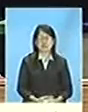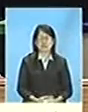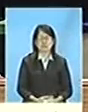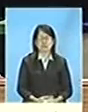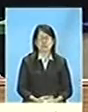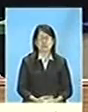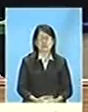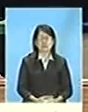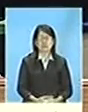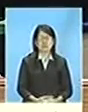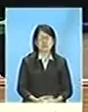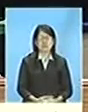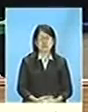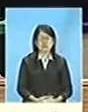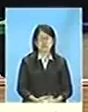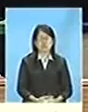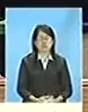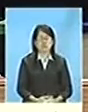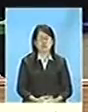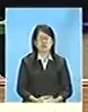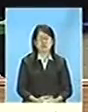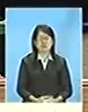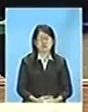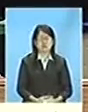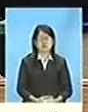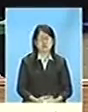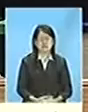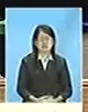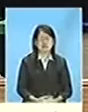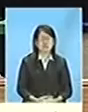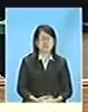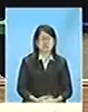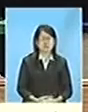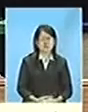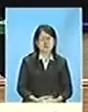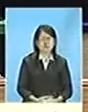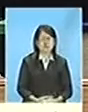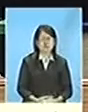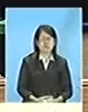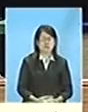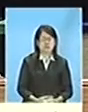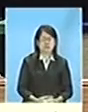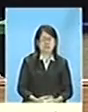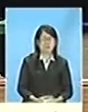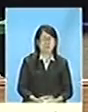Thank you.